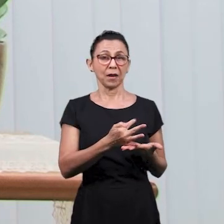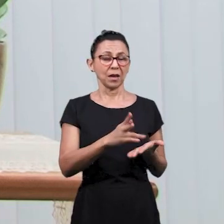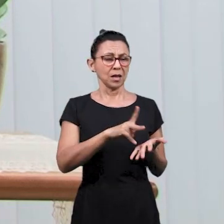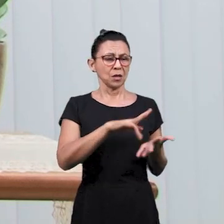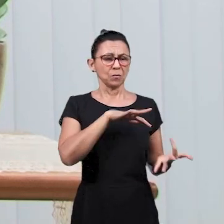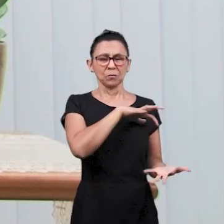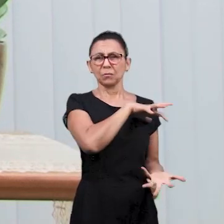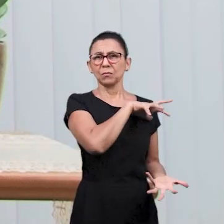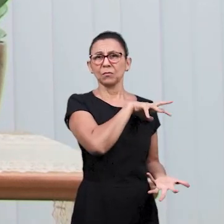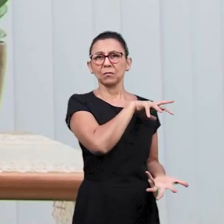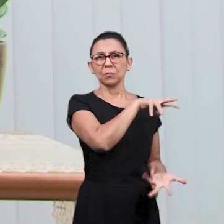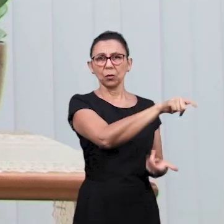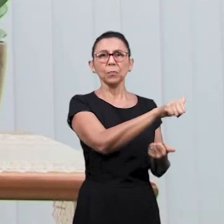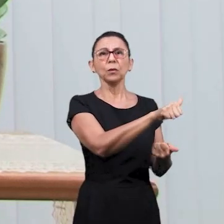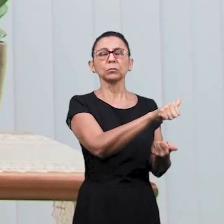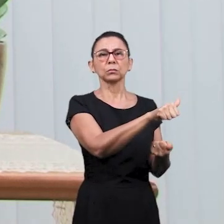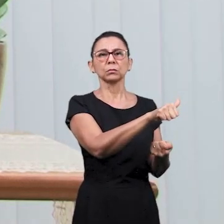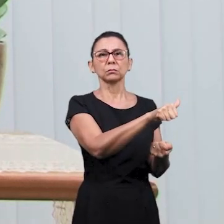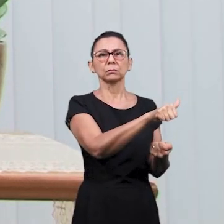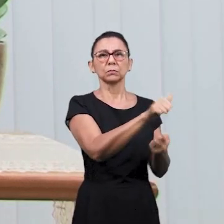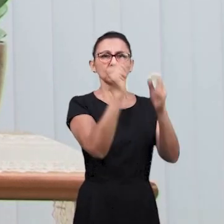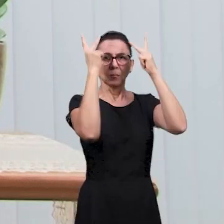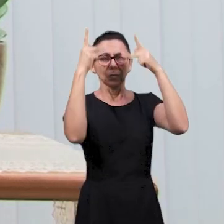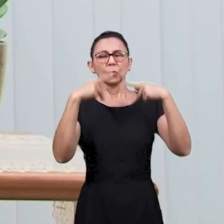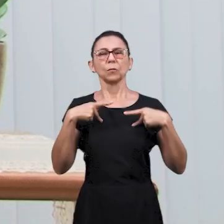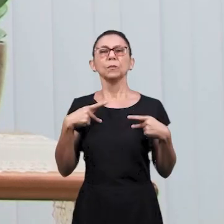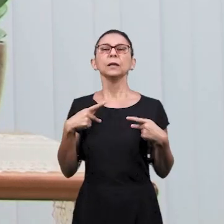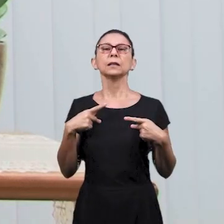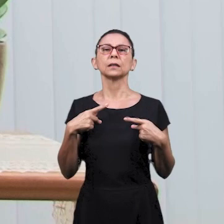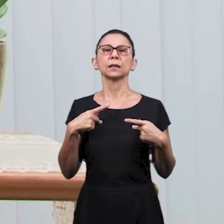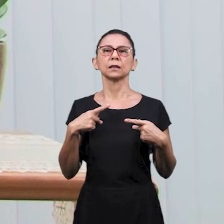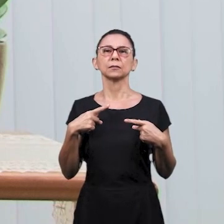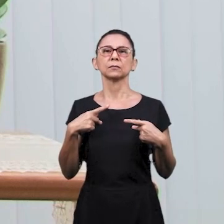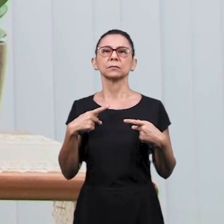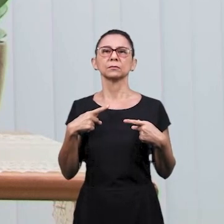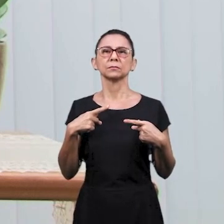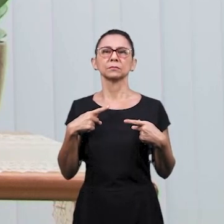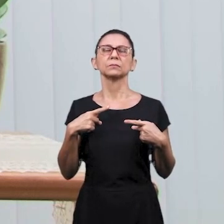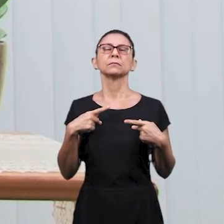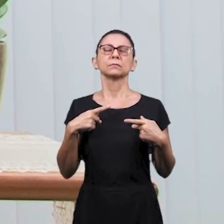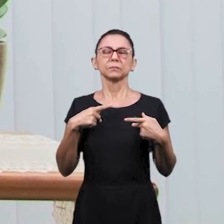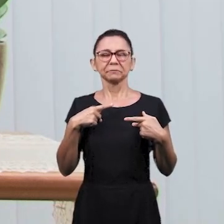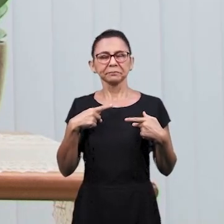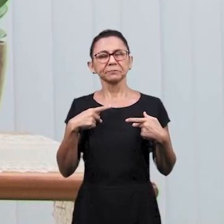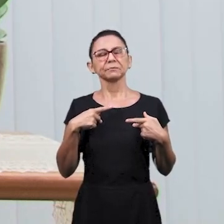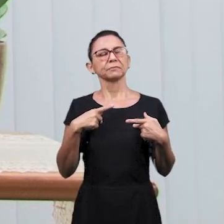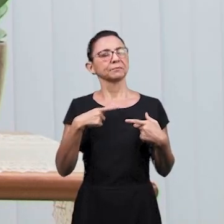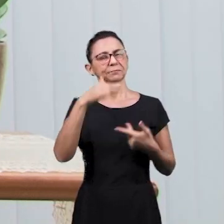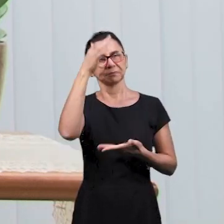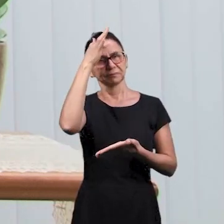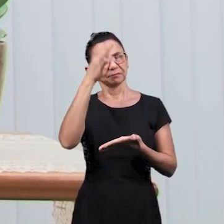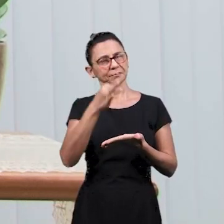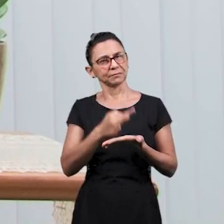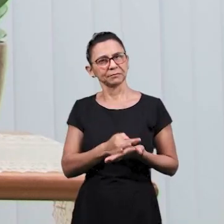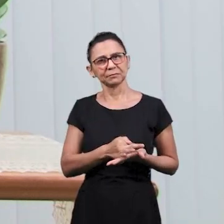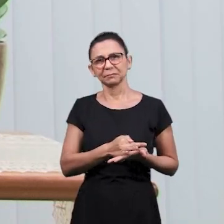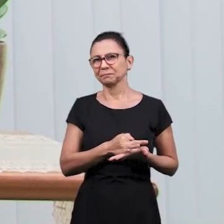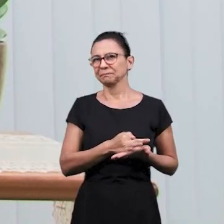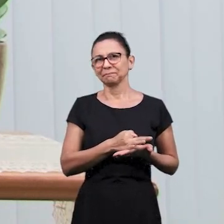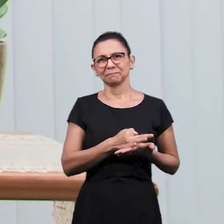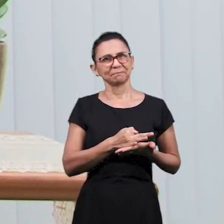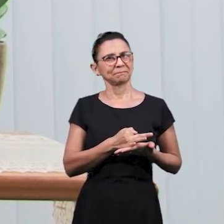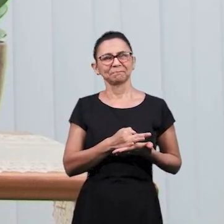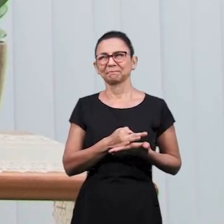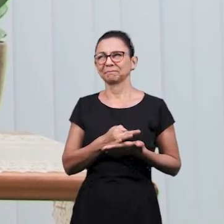вера культурная, но это вера, которая в основном основывается на ресурсах этого мира. Эта